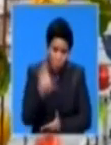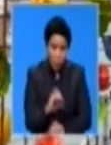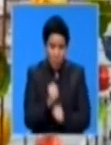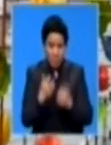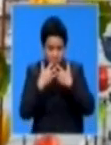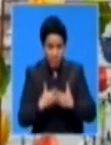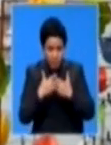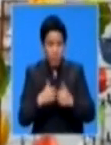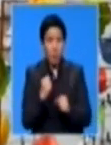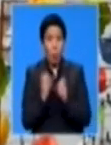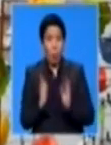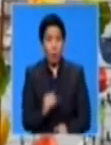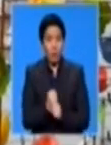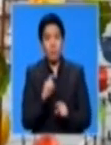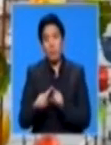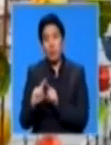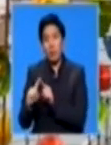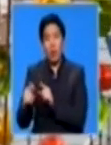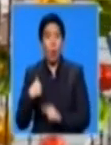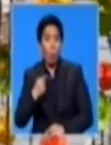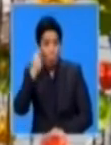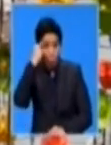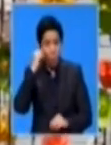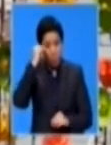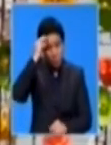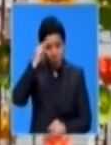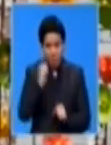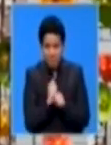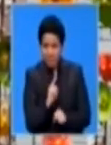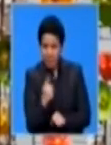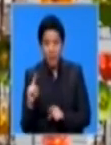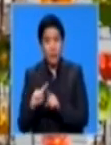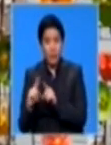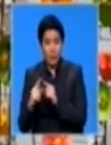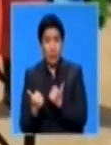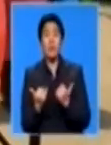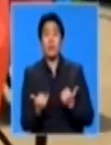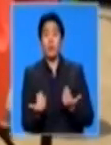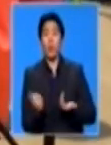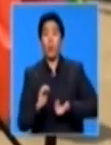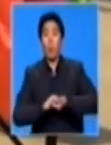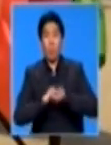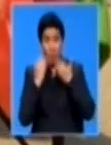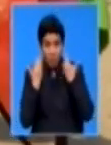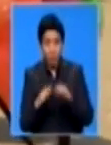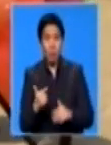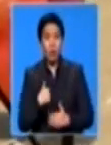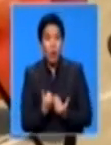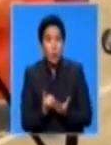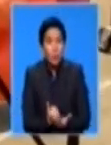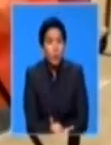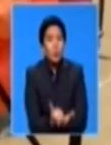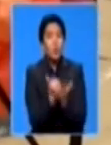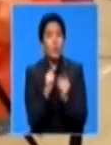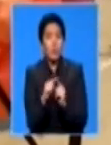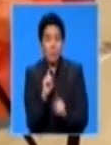ผลิตสนับสนุนเรื่องแรงงานเรื่องความรู้ความทันสมัยให้กับเขาด้วยเพราะวันนี้เขามาร่วมมือกับเราแล้วนะครับเราสร้าง